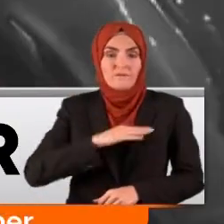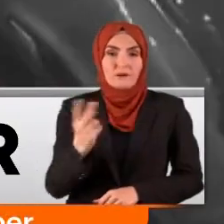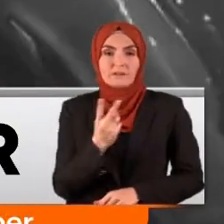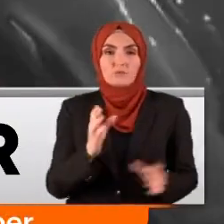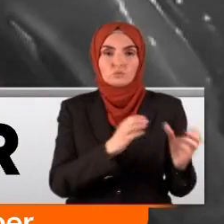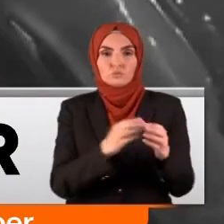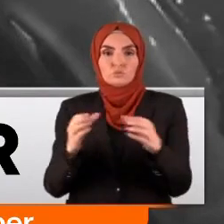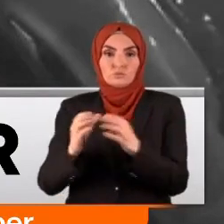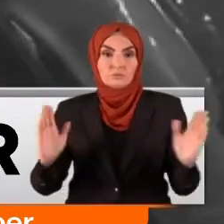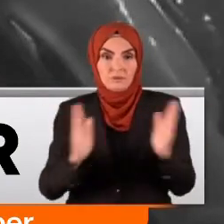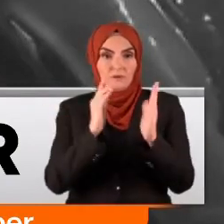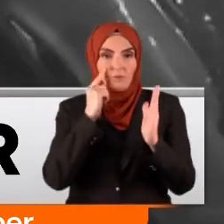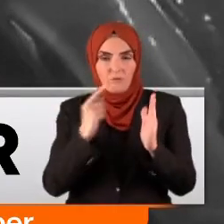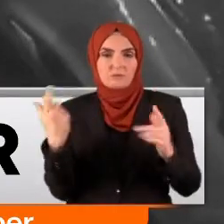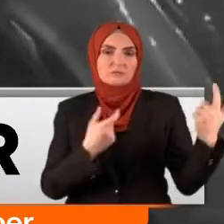konuştu.